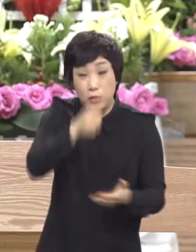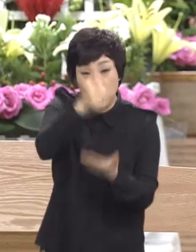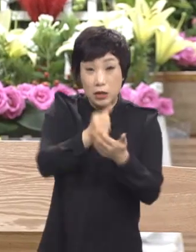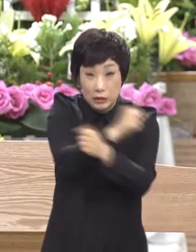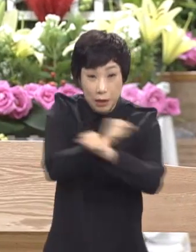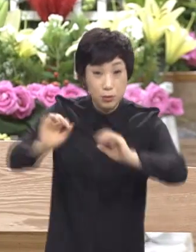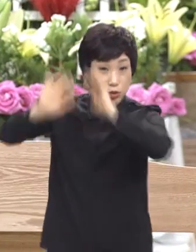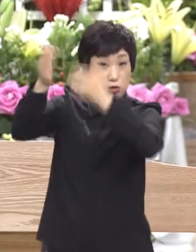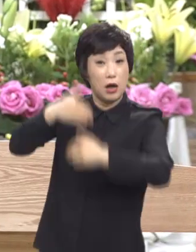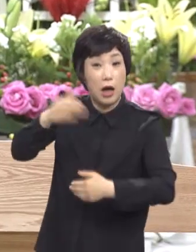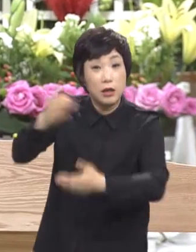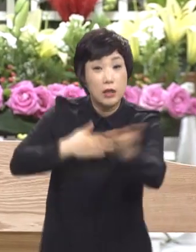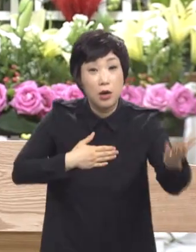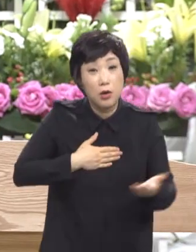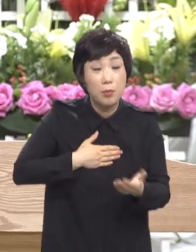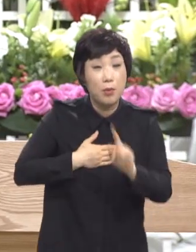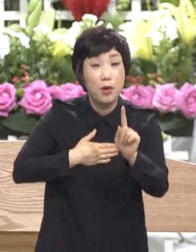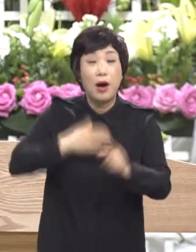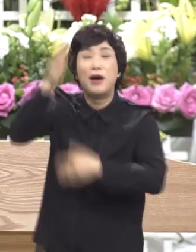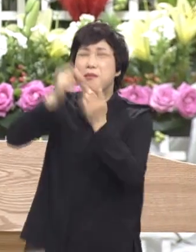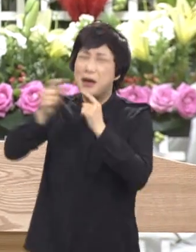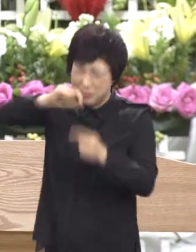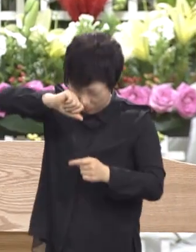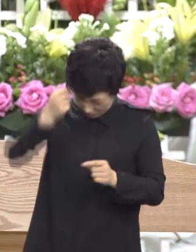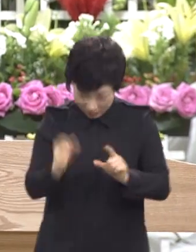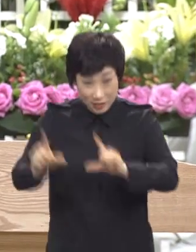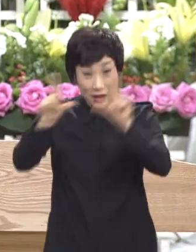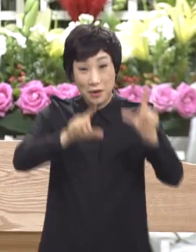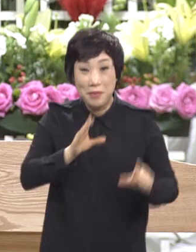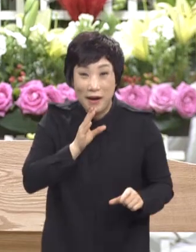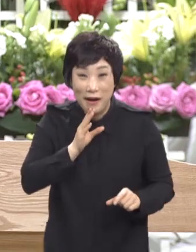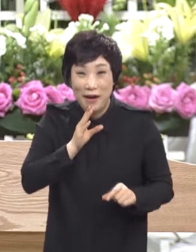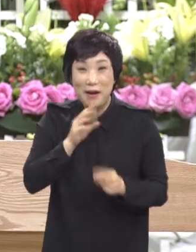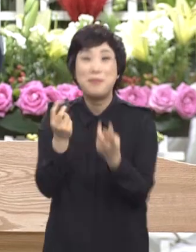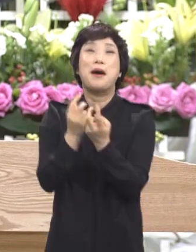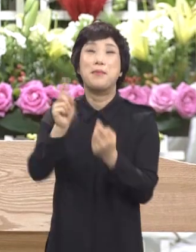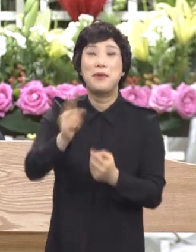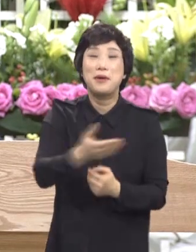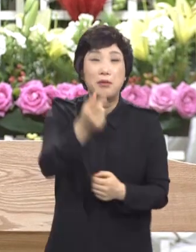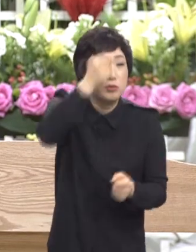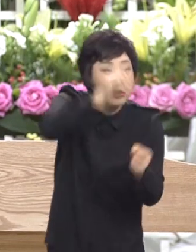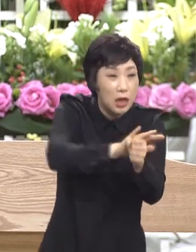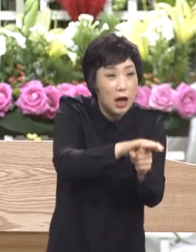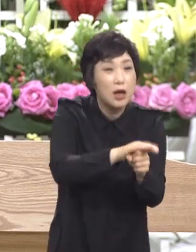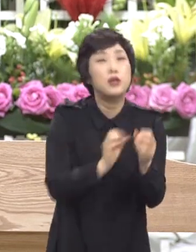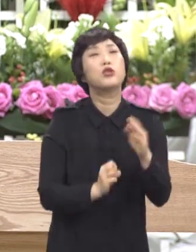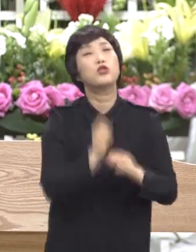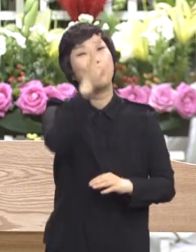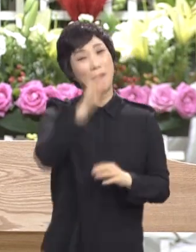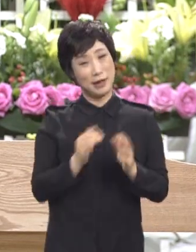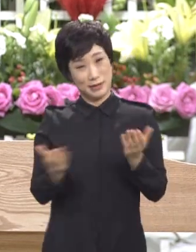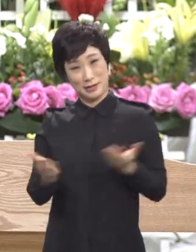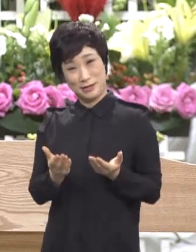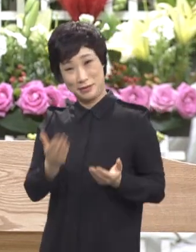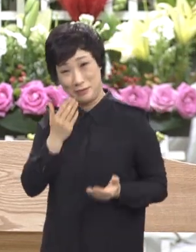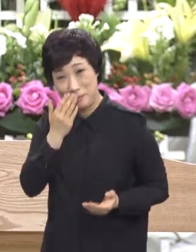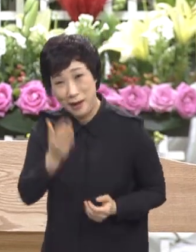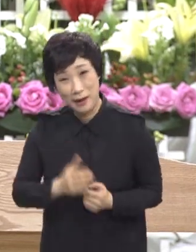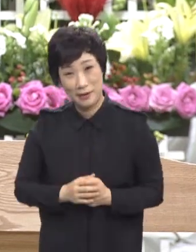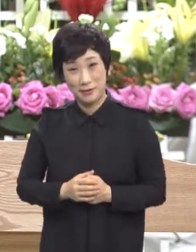사람은 하나님 말씀대로 사나니 하나님 말씀대로 사는 사람은 파괴주의를 초월한 일을 한다 이